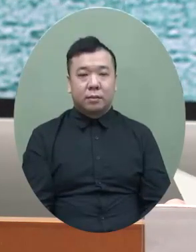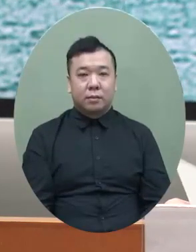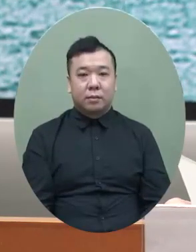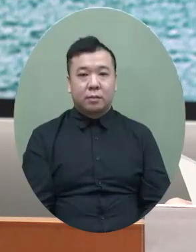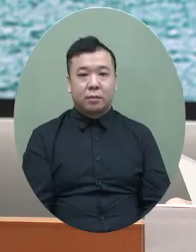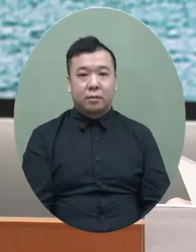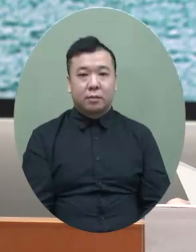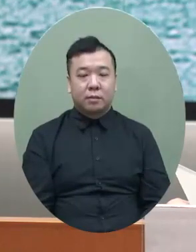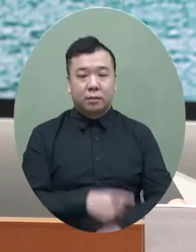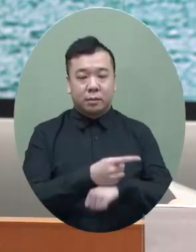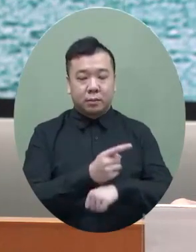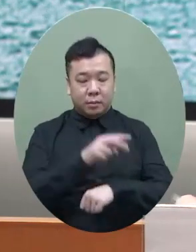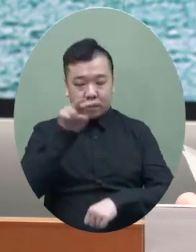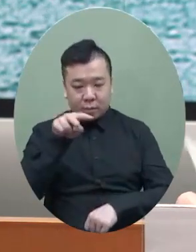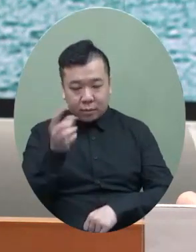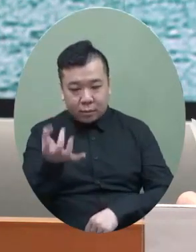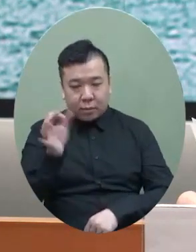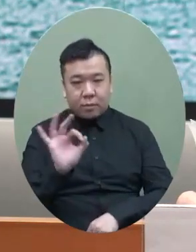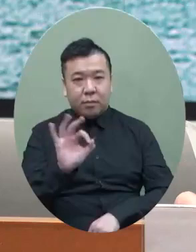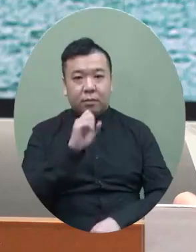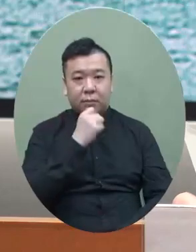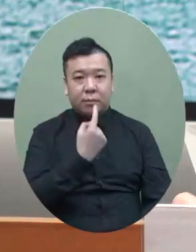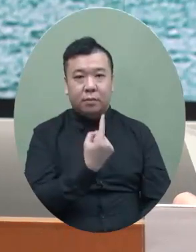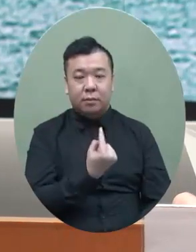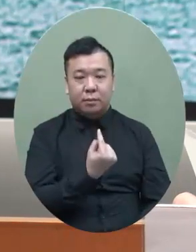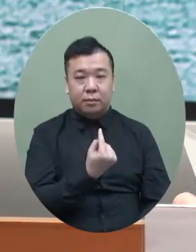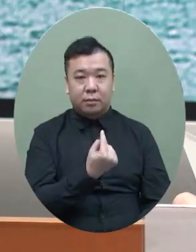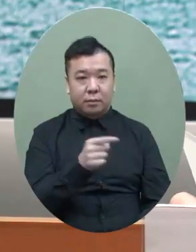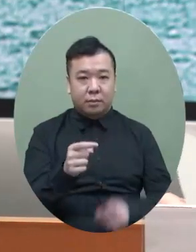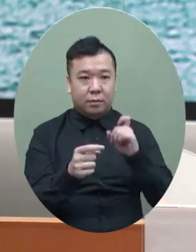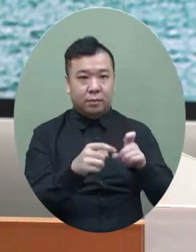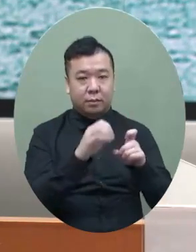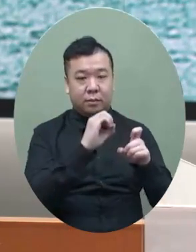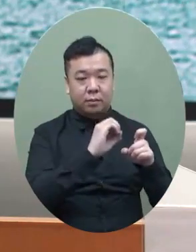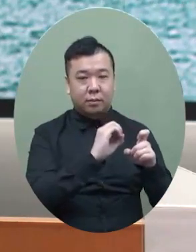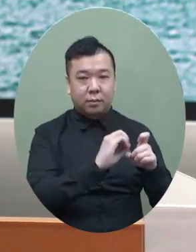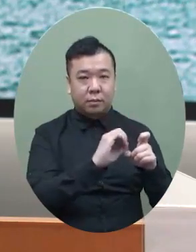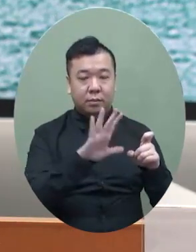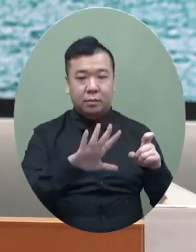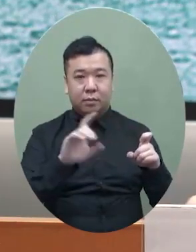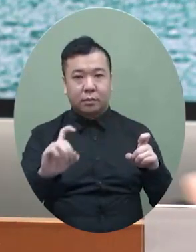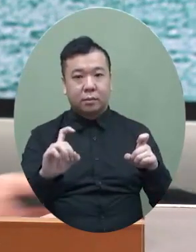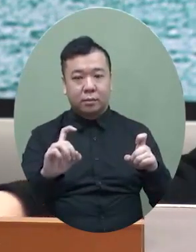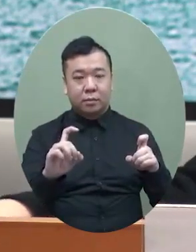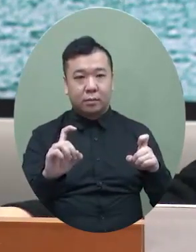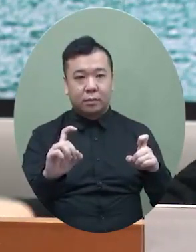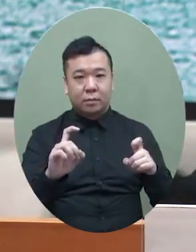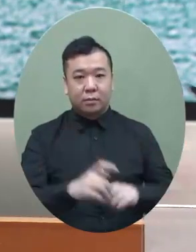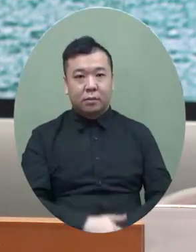暫時揾唔到源頭嘅個案之中咧，其中都有一位個案咧係9059咧，就